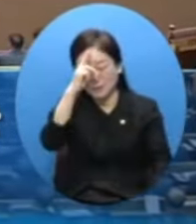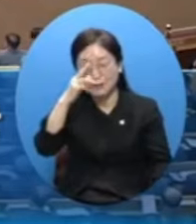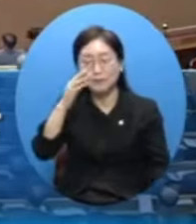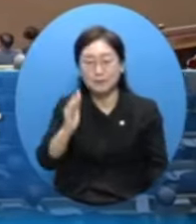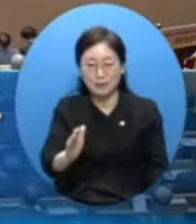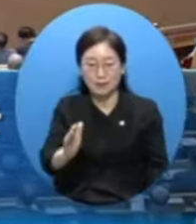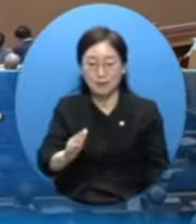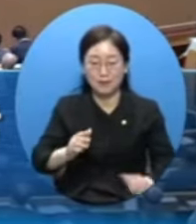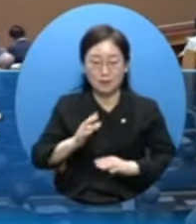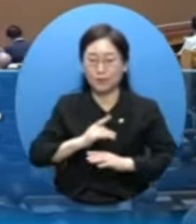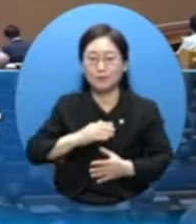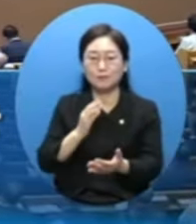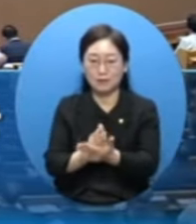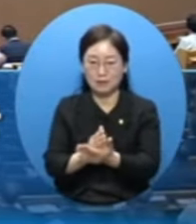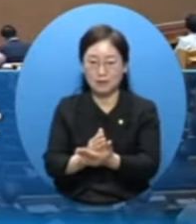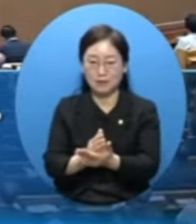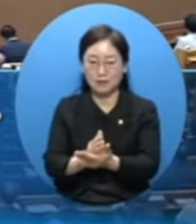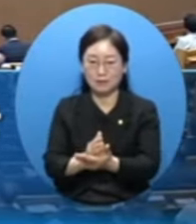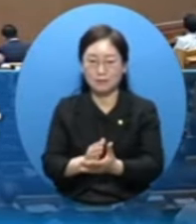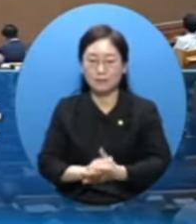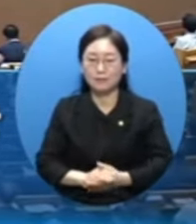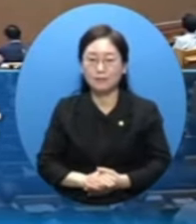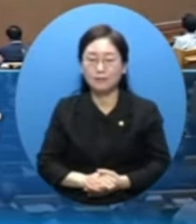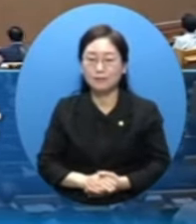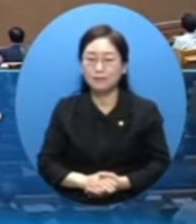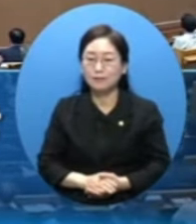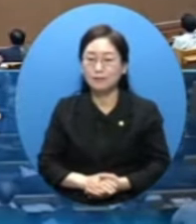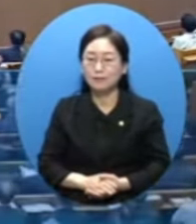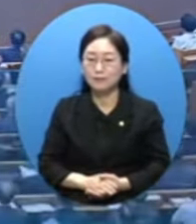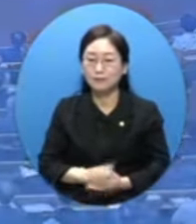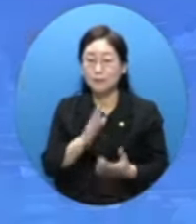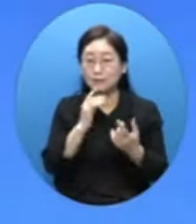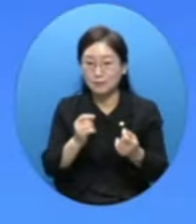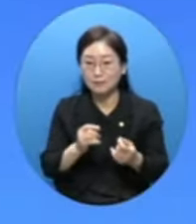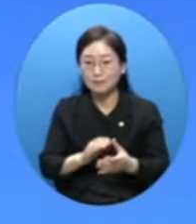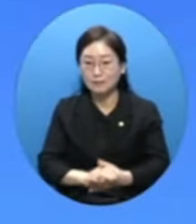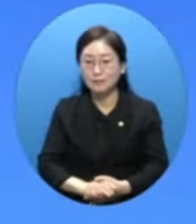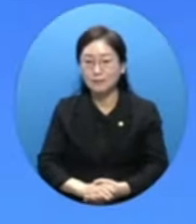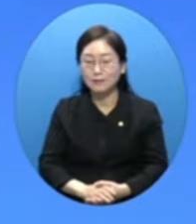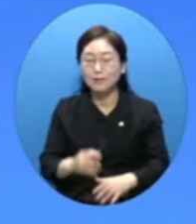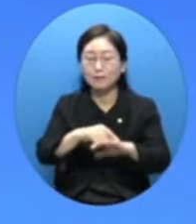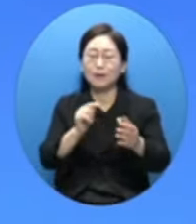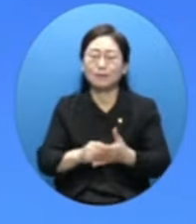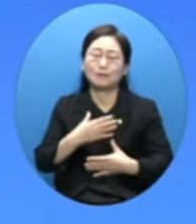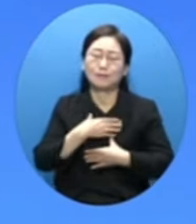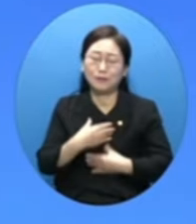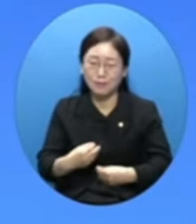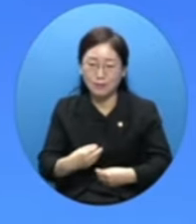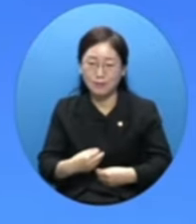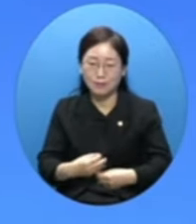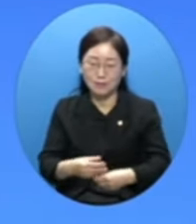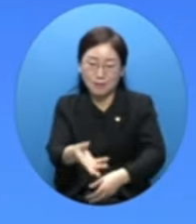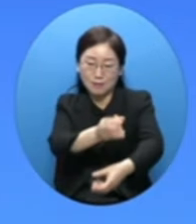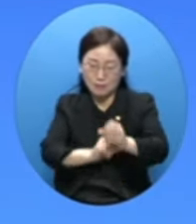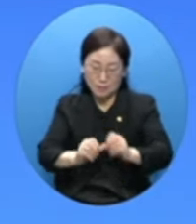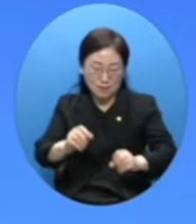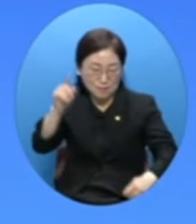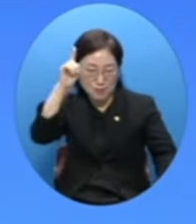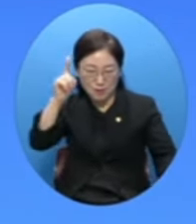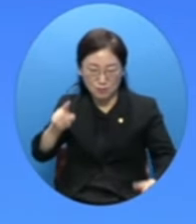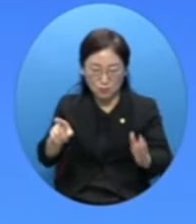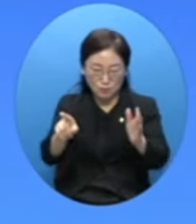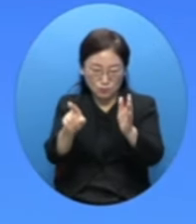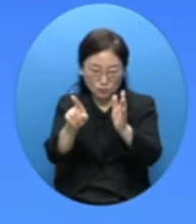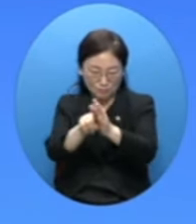말고 두려워하지도 말라 아멘 마에 평안함을 가지고 전적으로 주님만 믿고 나가는 여러분